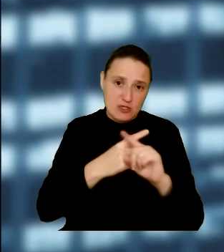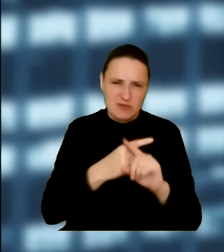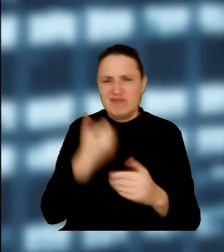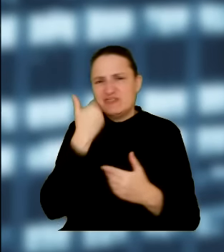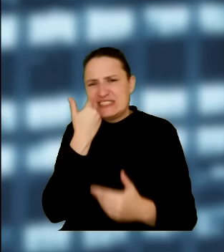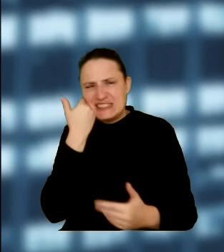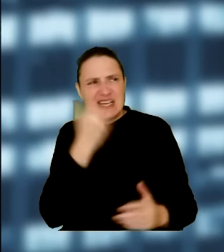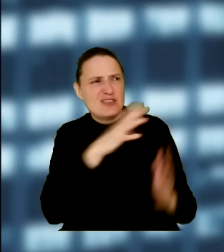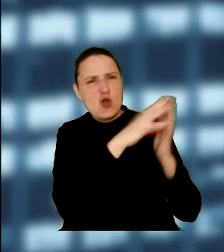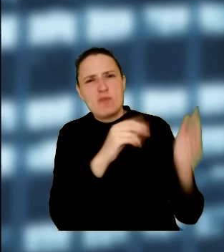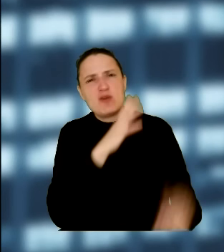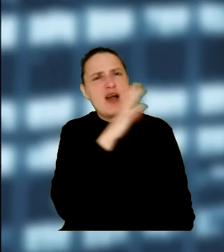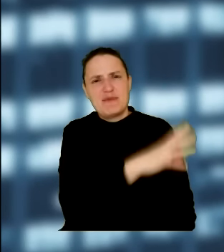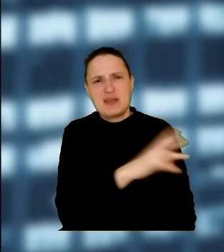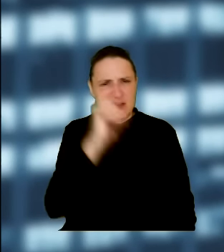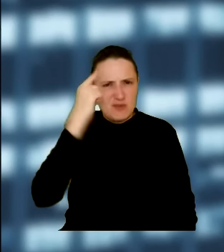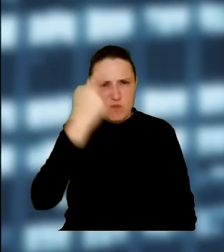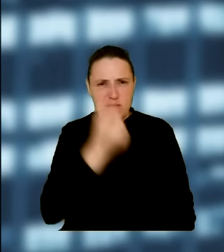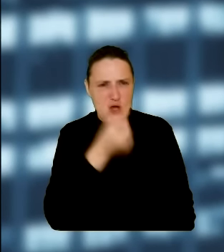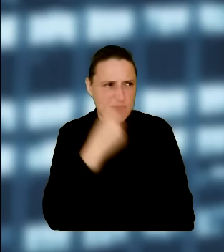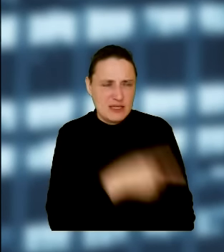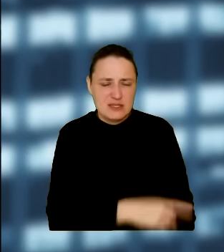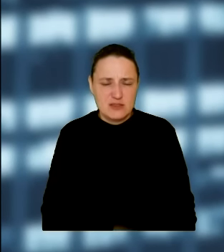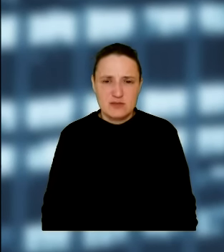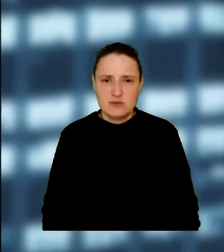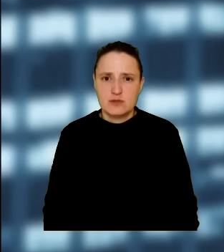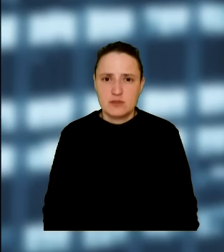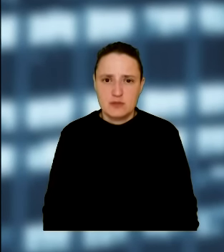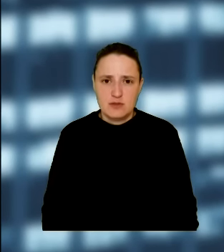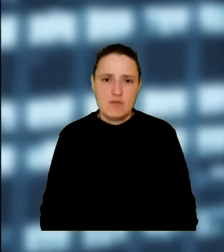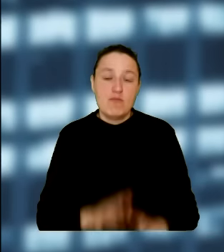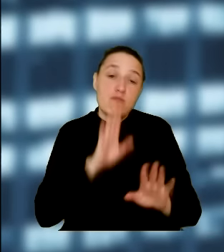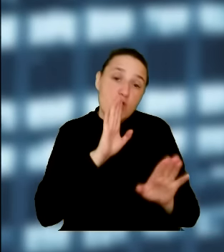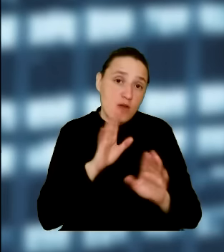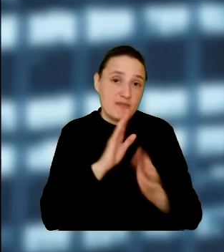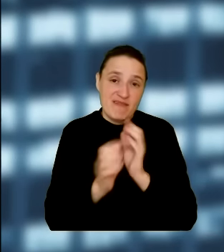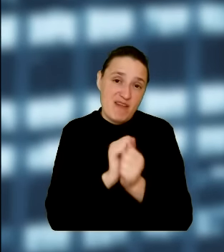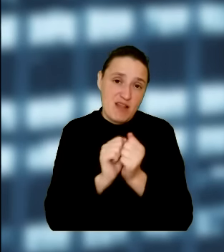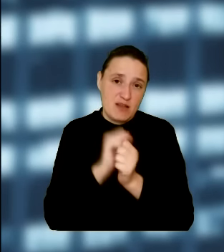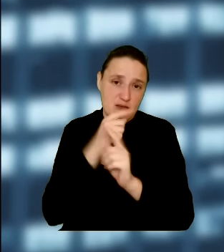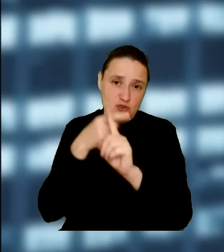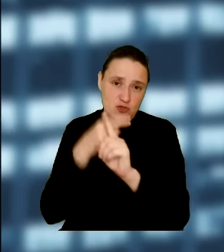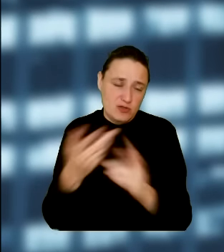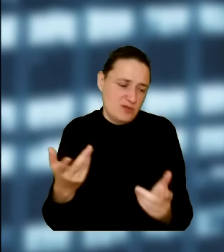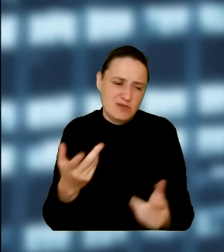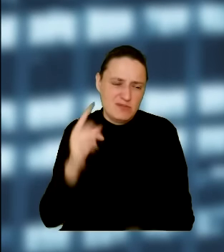takie najgorsze rzeczy ze Stanów, tak jak ta walka właśnie z krzyżem,